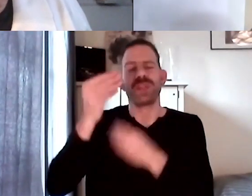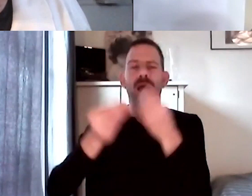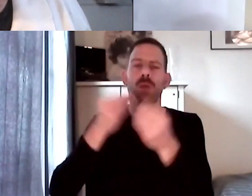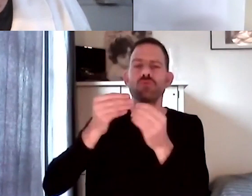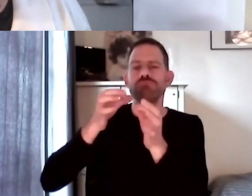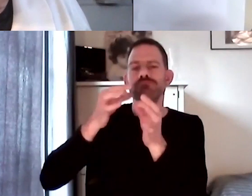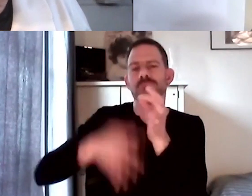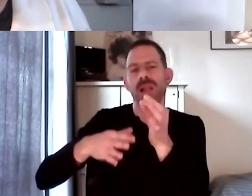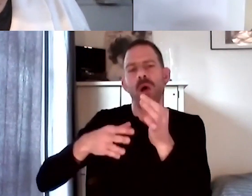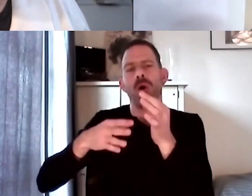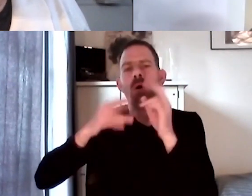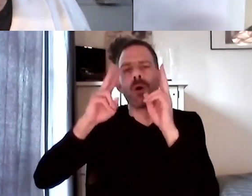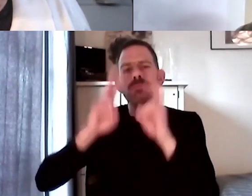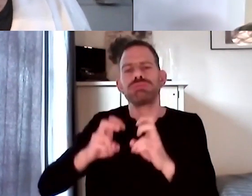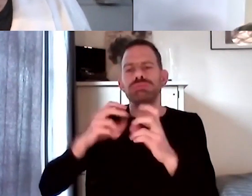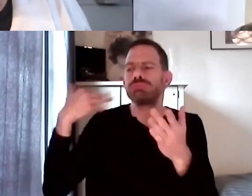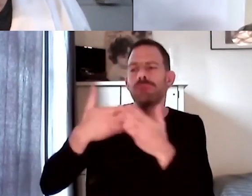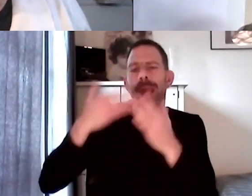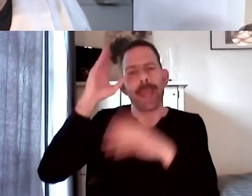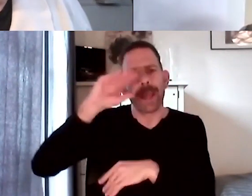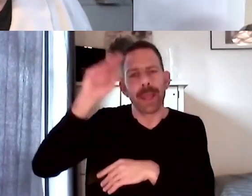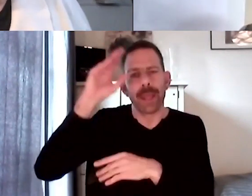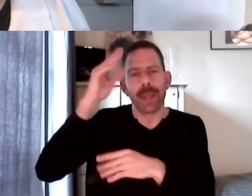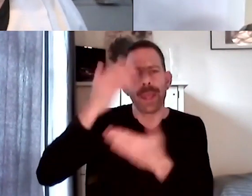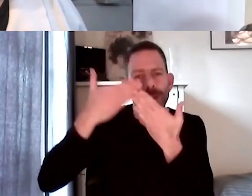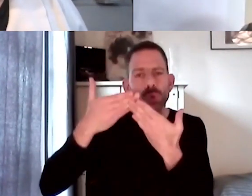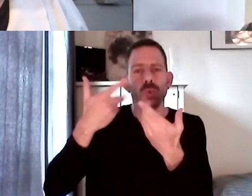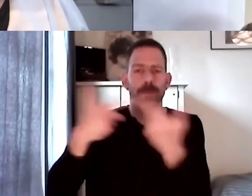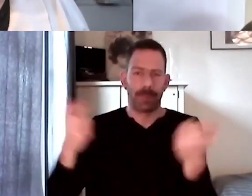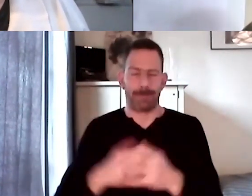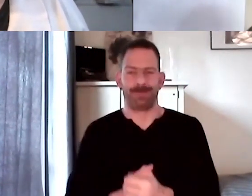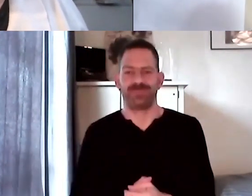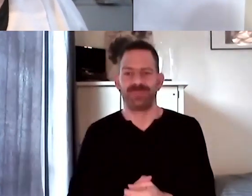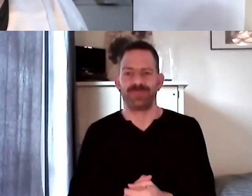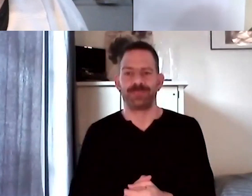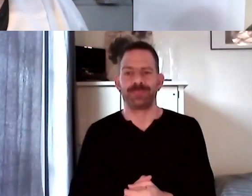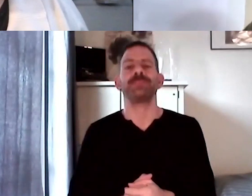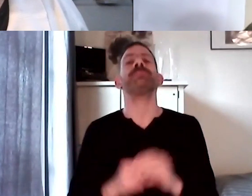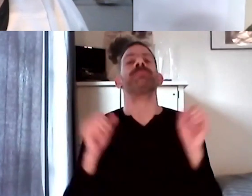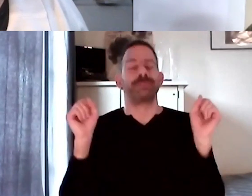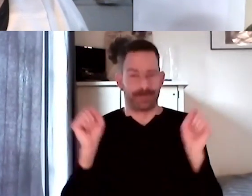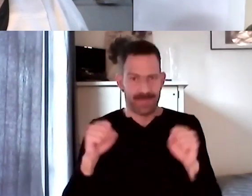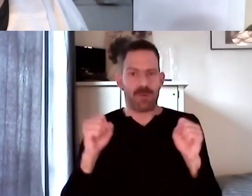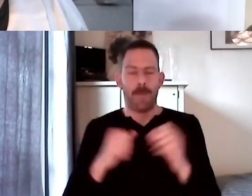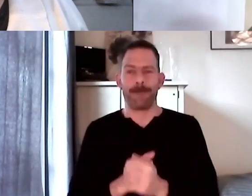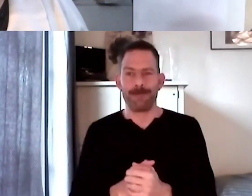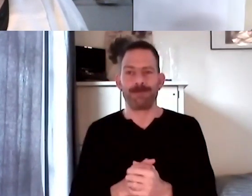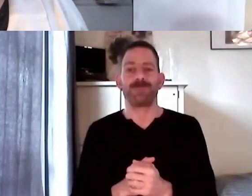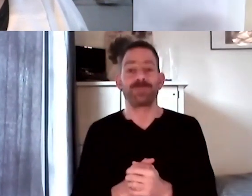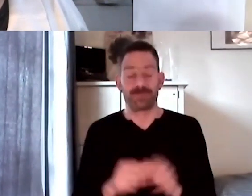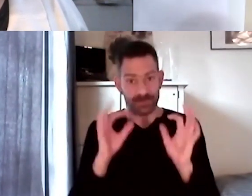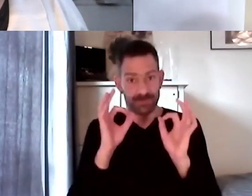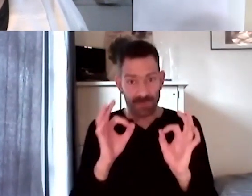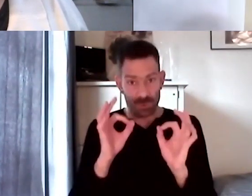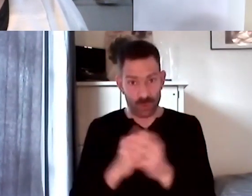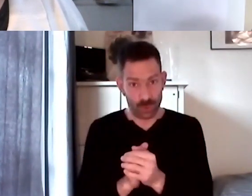voilà, de scolarisation pour accompagner les jeunes. D'accord. Alors, effectivement, vous avez la possibilité